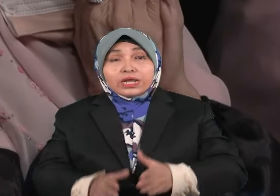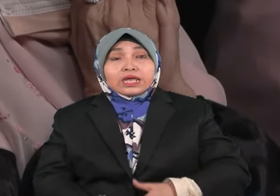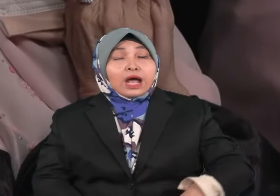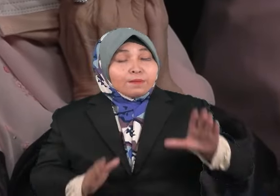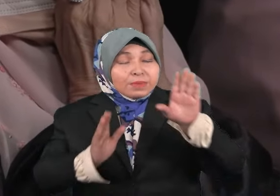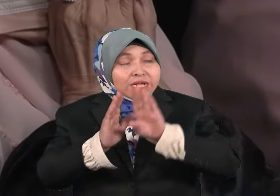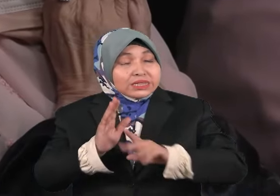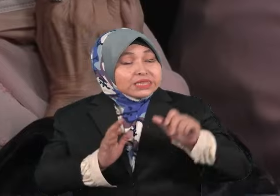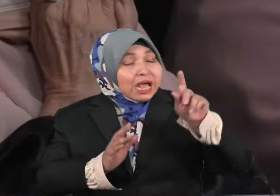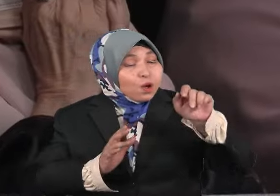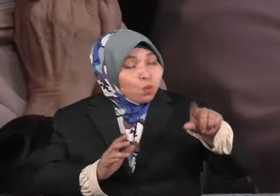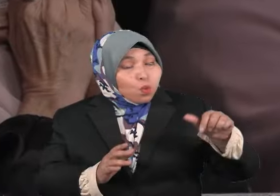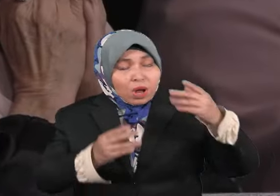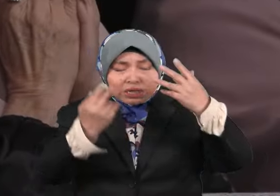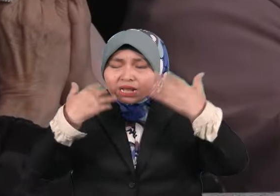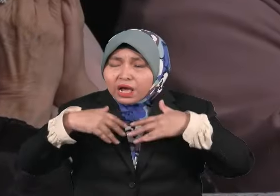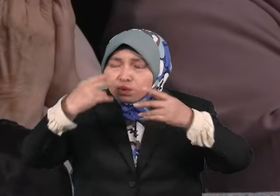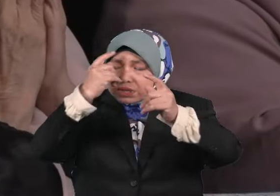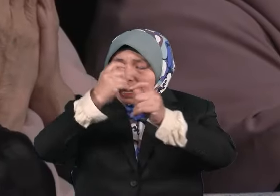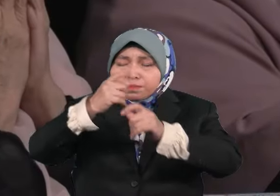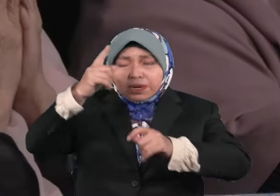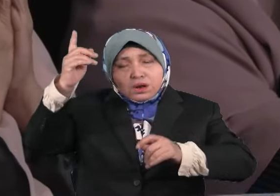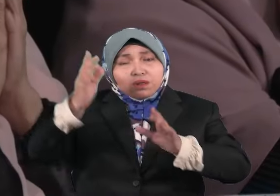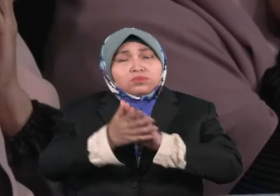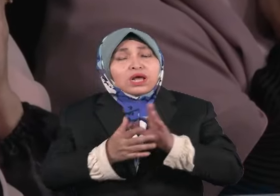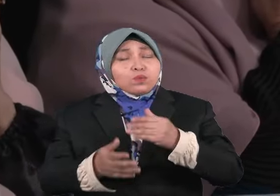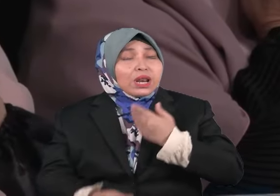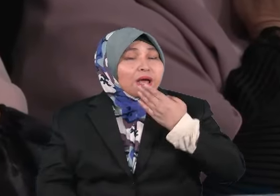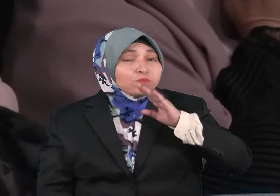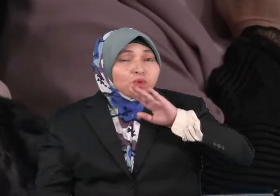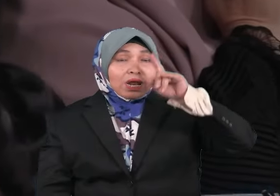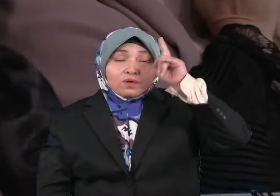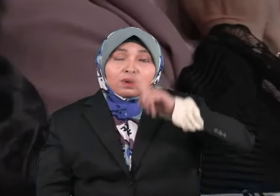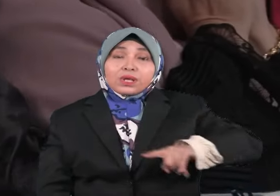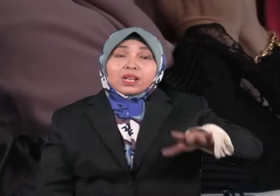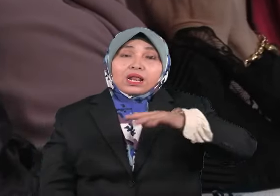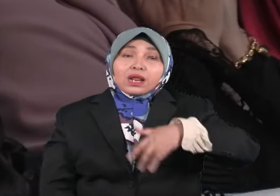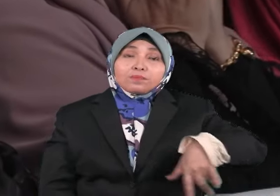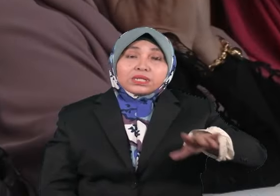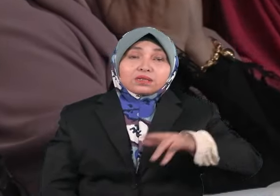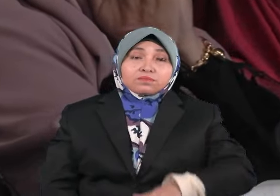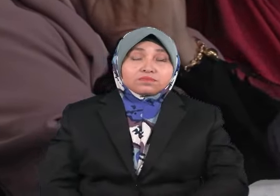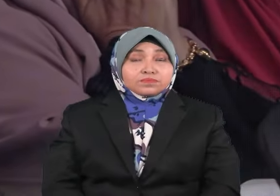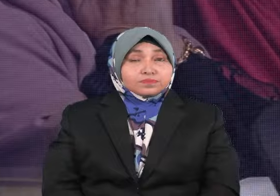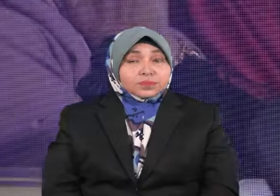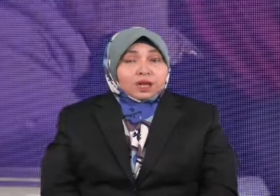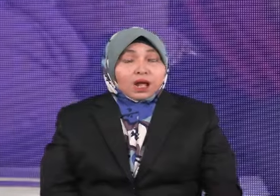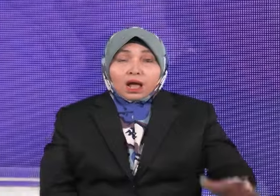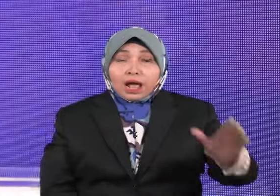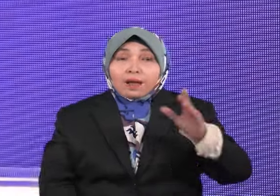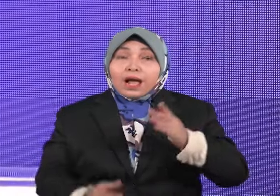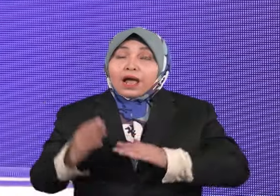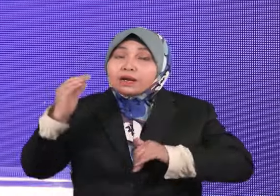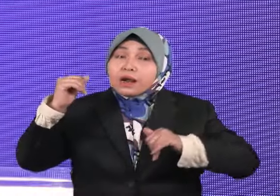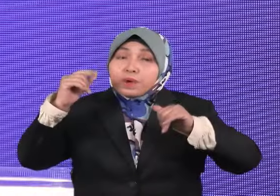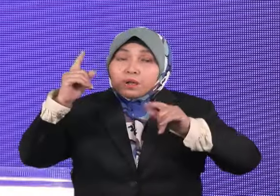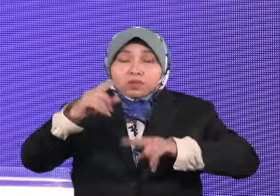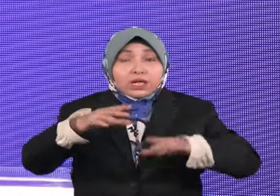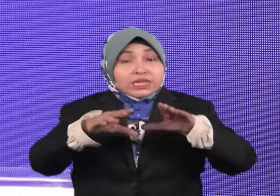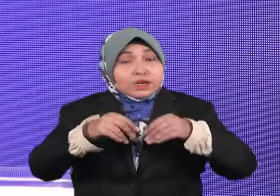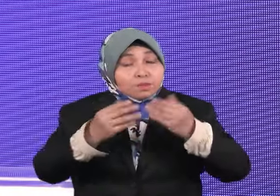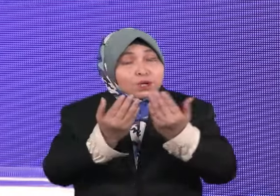yang beriman, orang yang sentiasa bersyukur kepada-Mu ya Allah. Walhamdulillahirabbil alamin. Amin ya rabbal alamin. Moga-moga Allah mengkabulkan